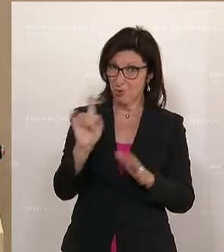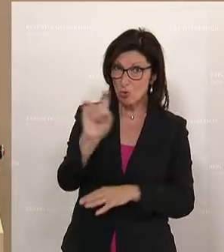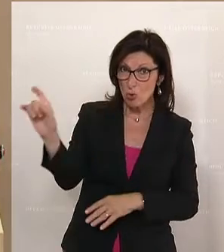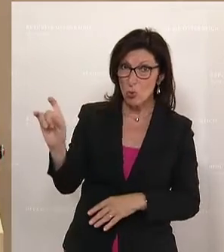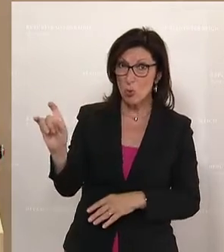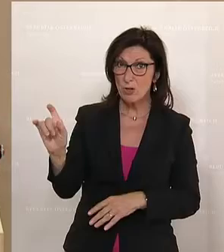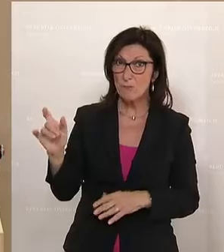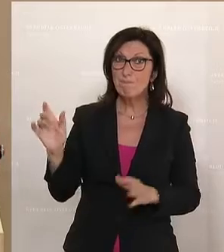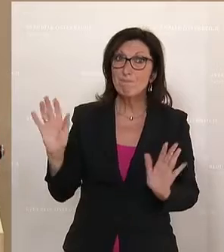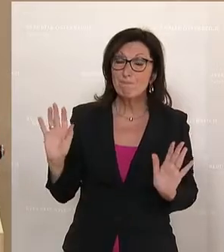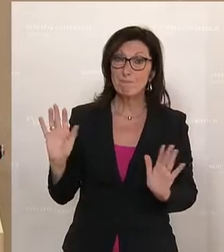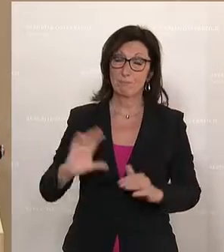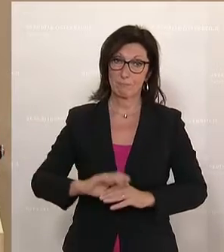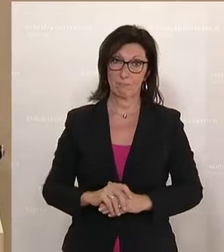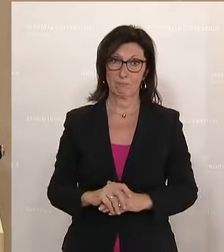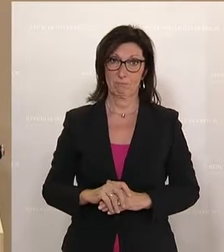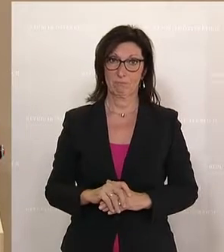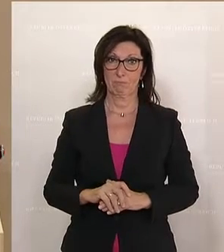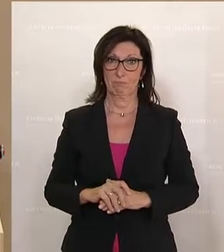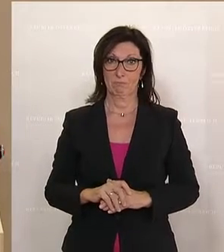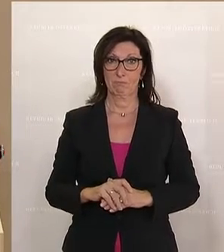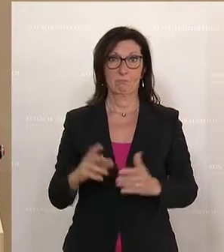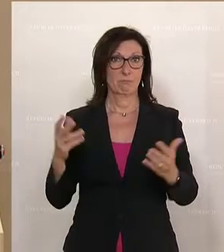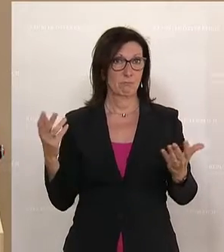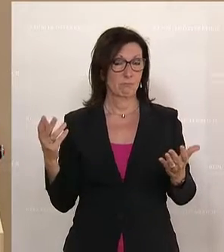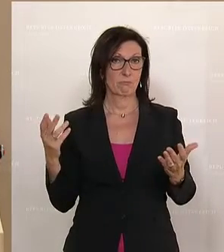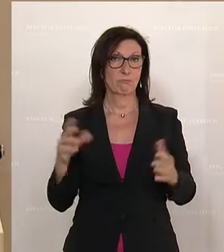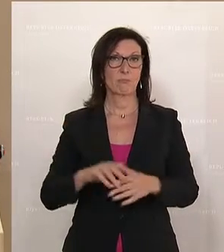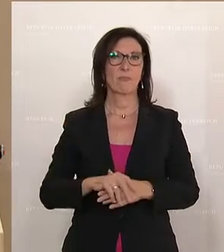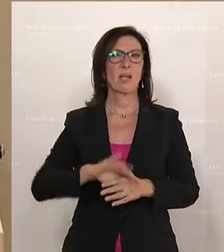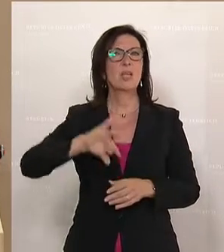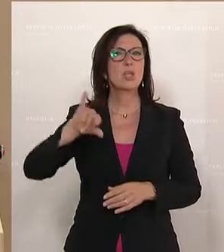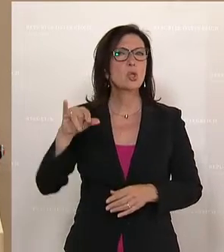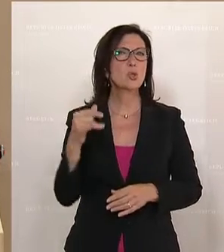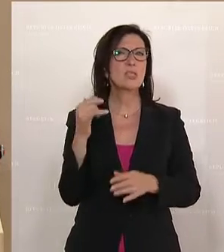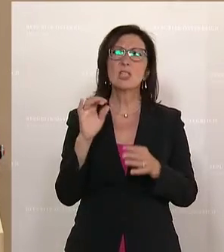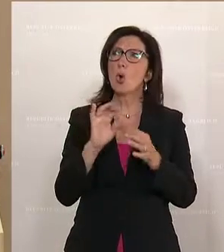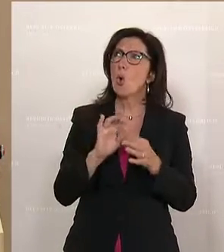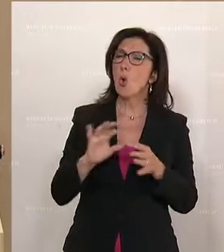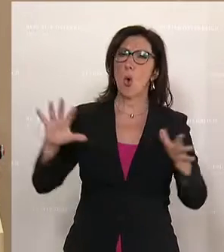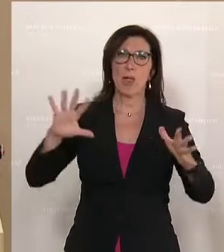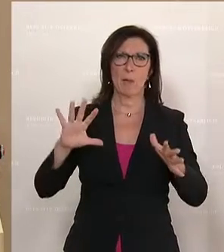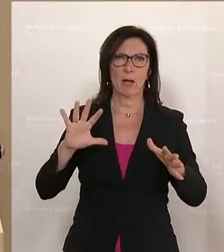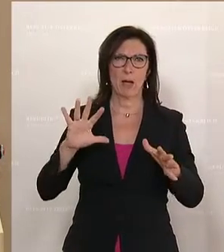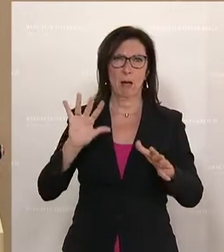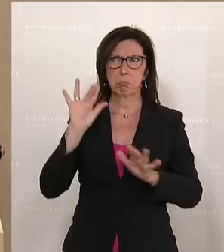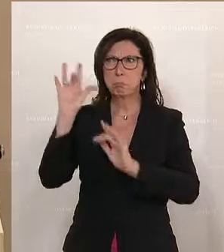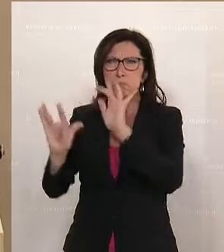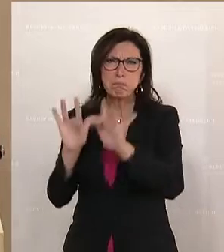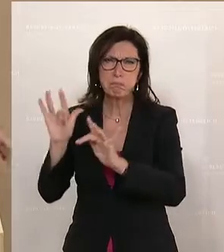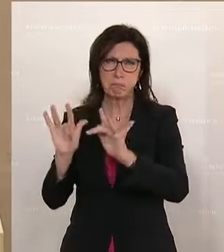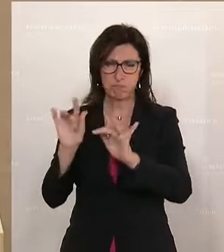Inwieweit haben Angriffe auf die unabhängige Justiz damit zu tun? Das sollten wir uns